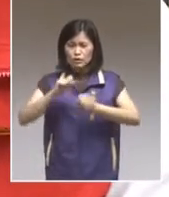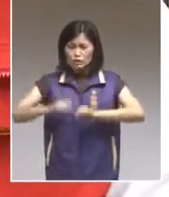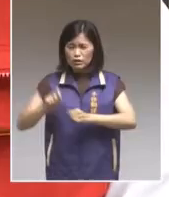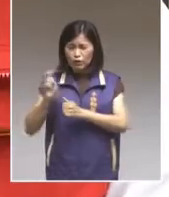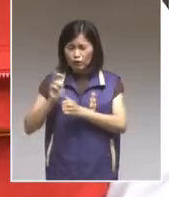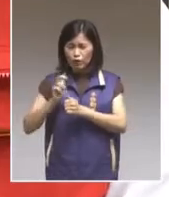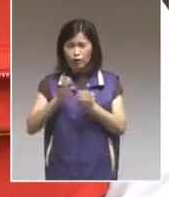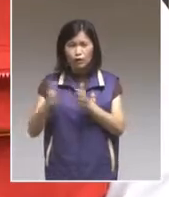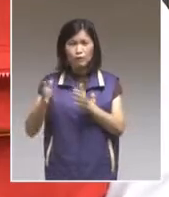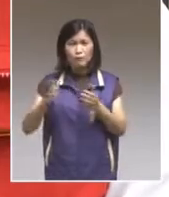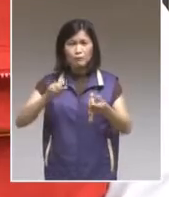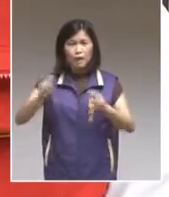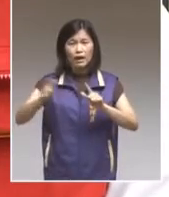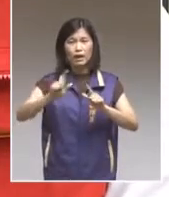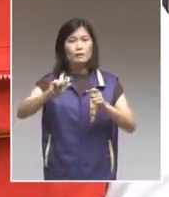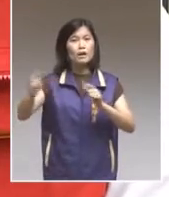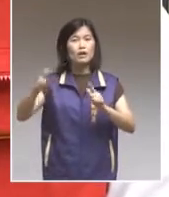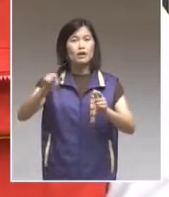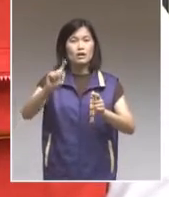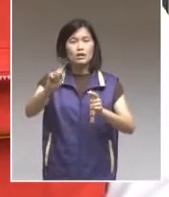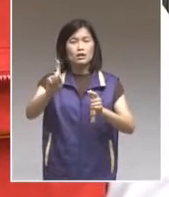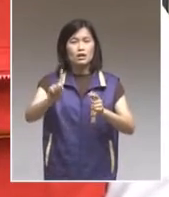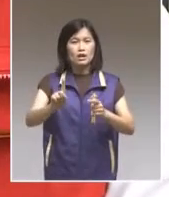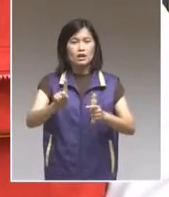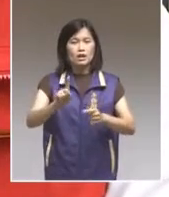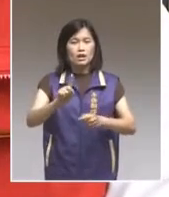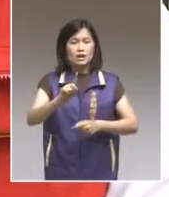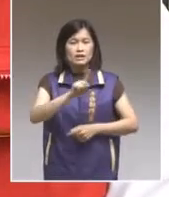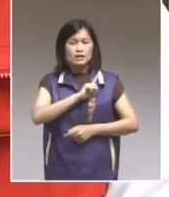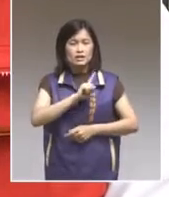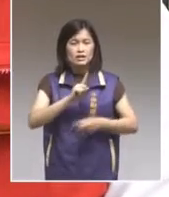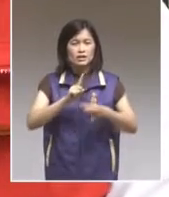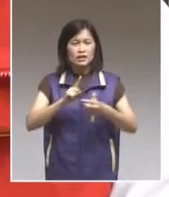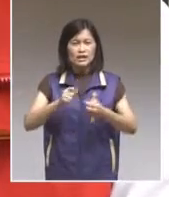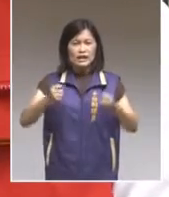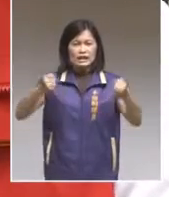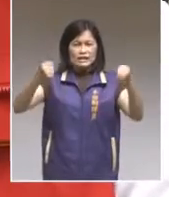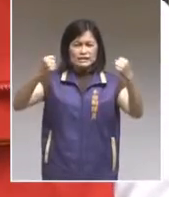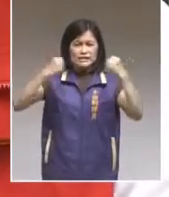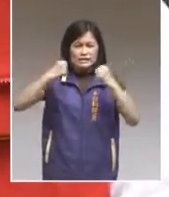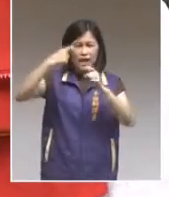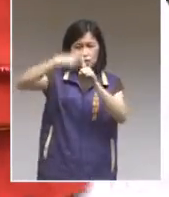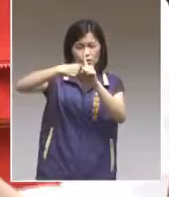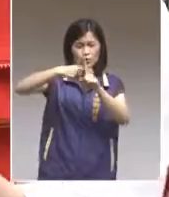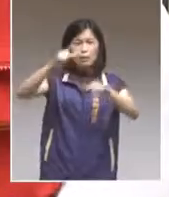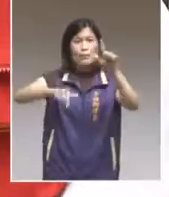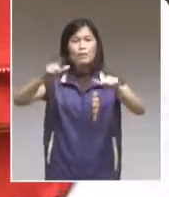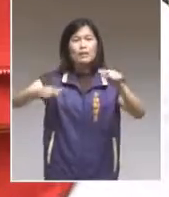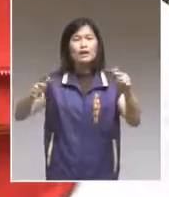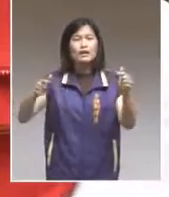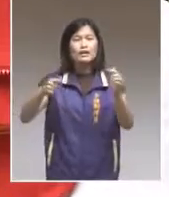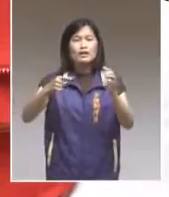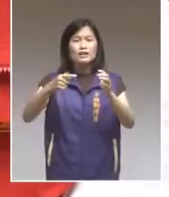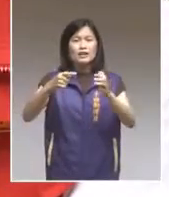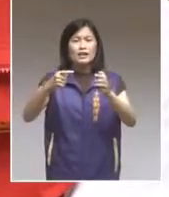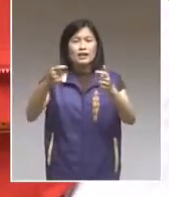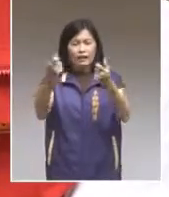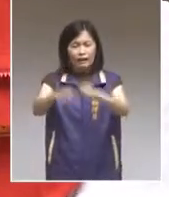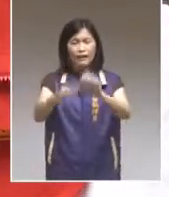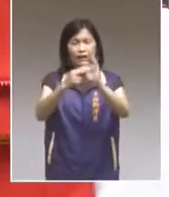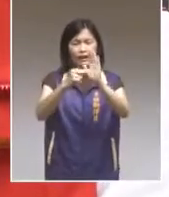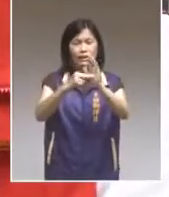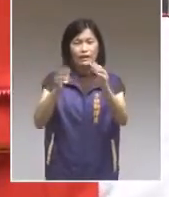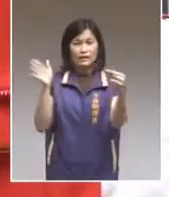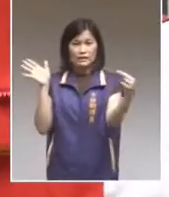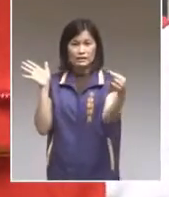那居家隔离、自主防疫跟自主健康管理的强度有什么不一样？那我简单做一张表来跟大家做说